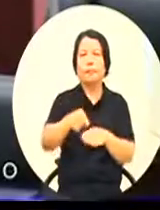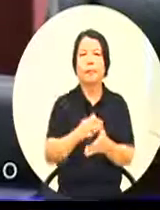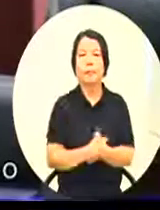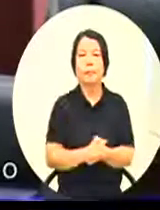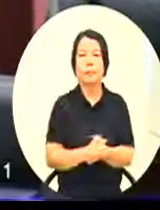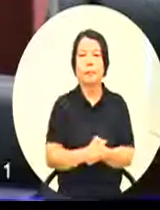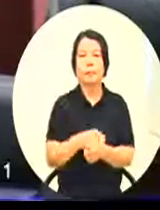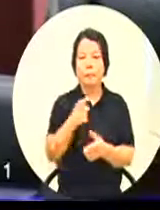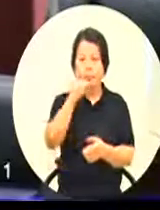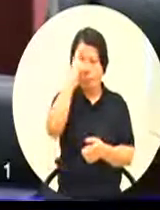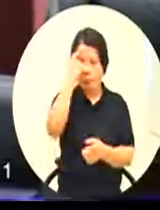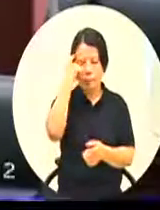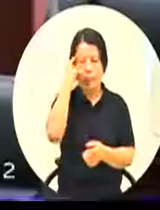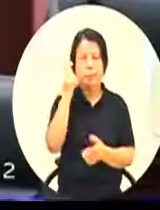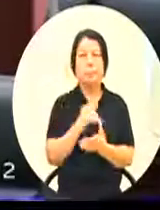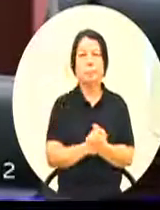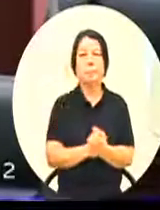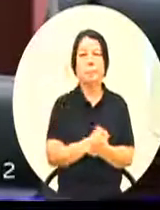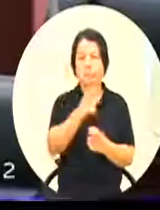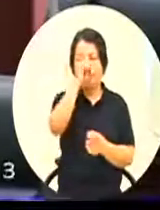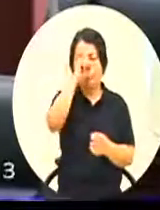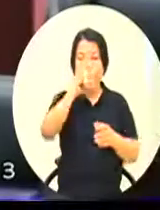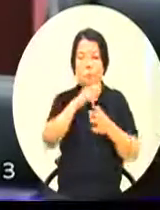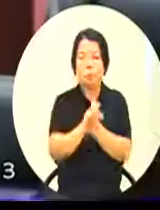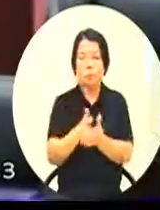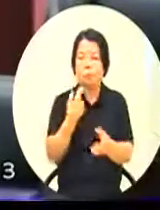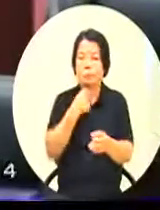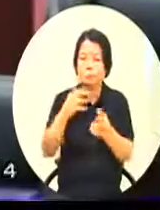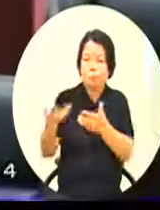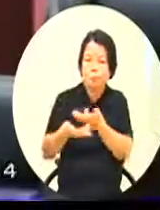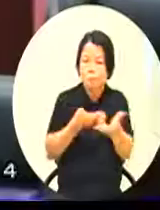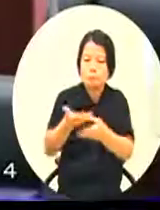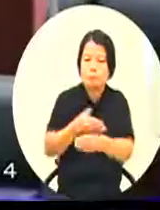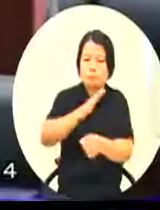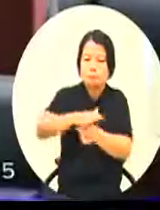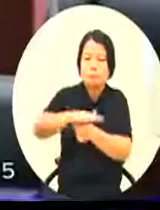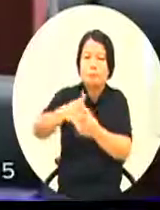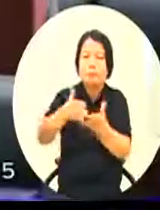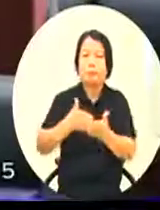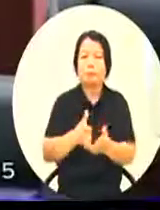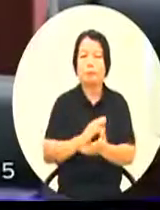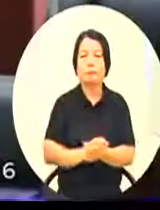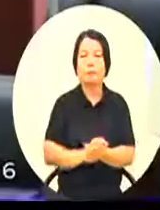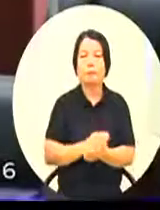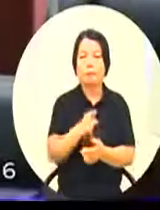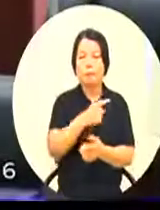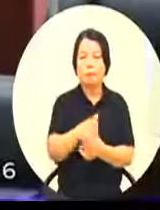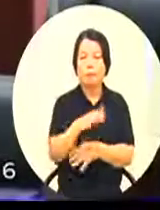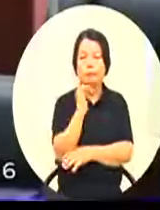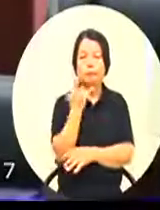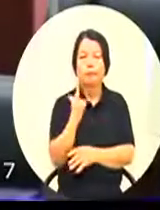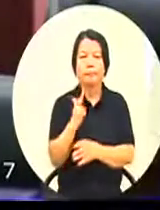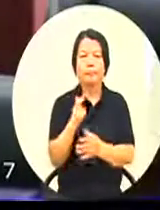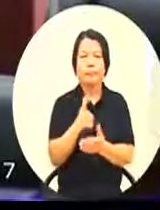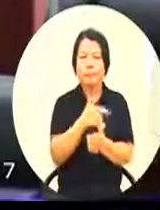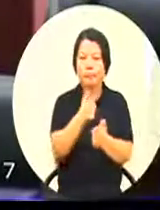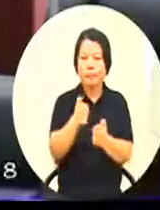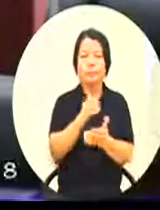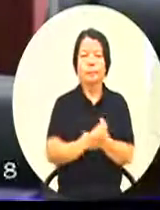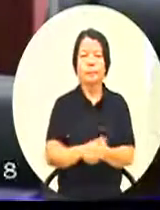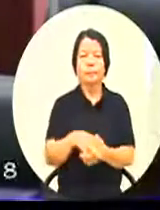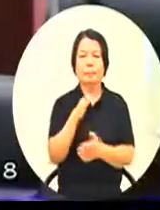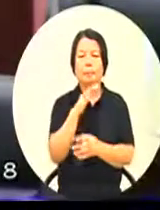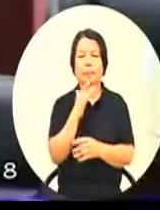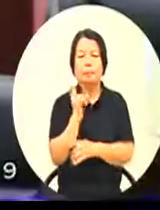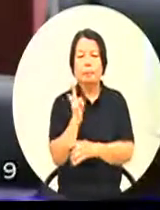所以我们希望充分的沟通，我们也谢谢你们继续在这个时候还在等待，希望你们在等待